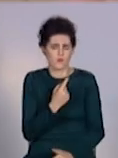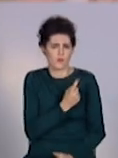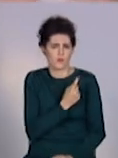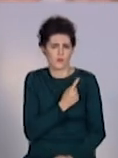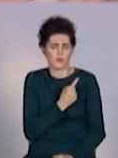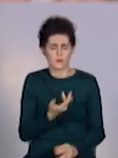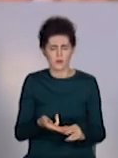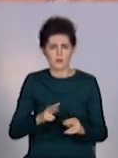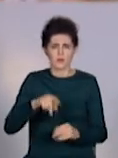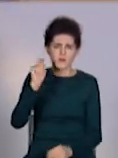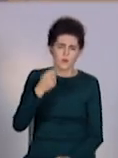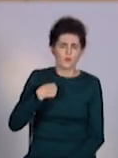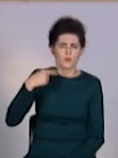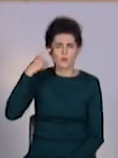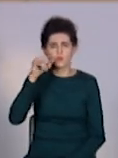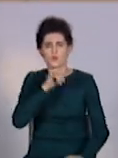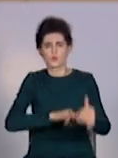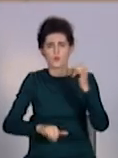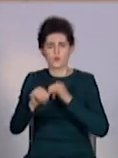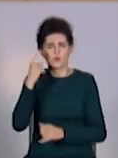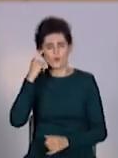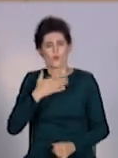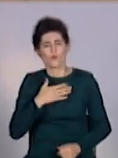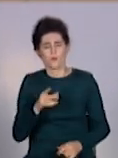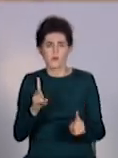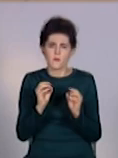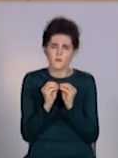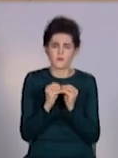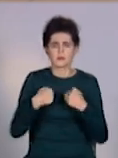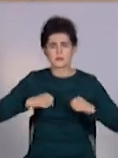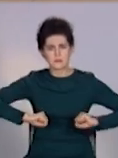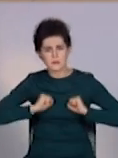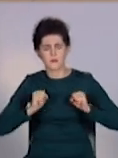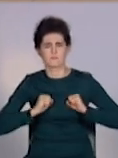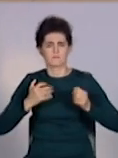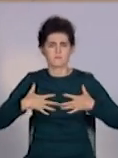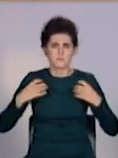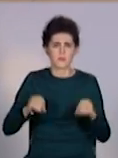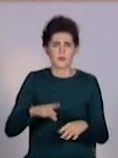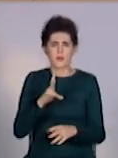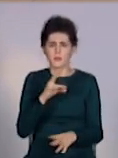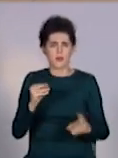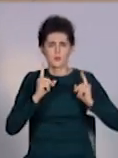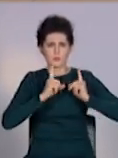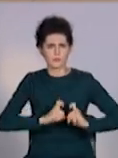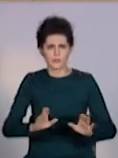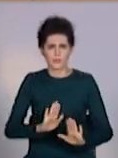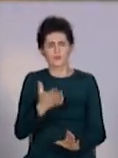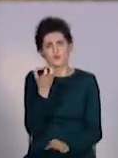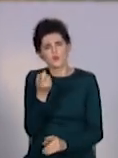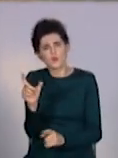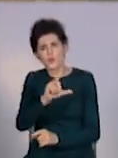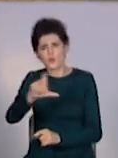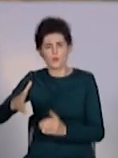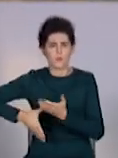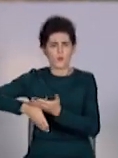всього думав, та ладно вже, яка там вже? Ні, я не стараюсь підніматися, я стараюсь щось робити, я стараюсь комусь ще допомогти.